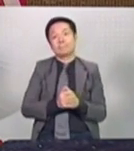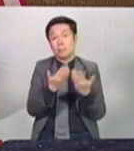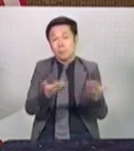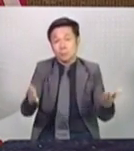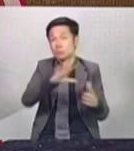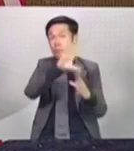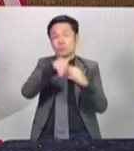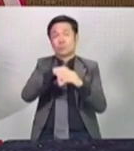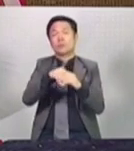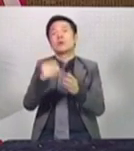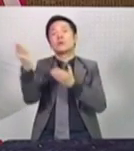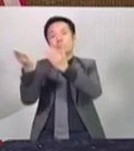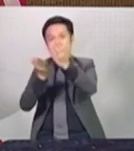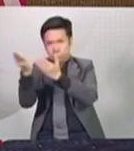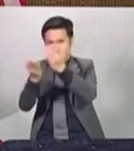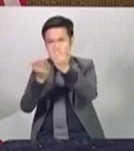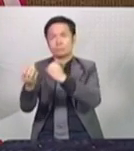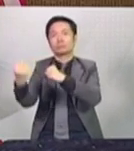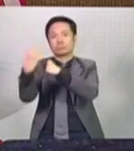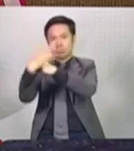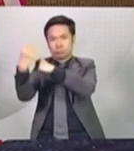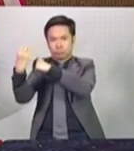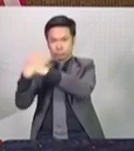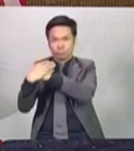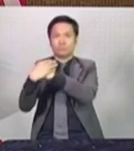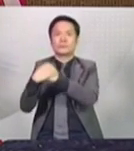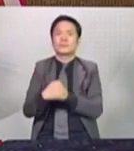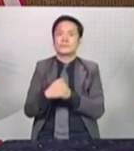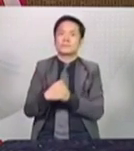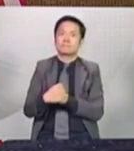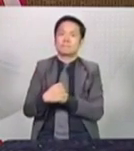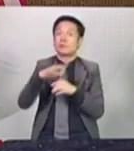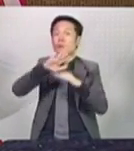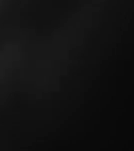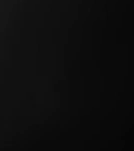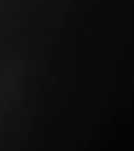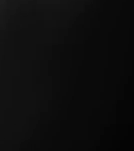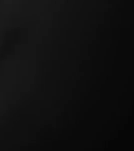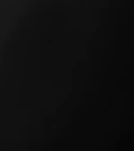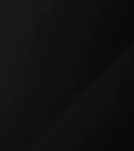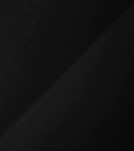mendapatkan khidmat kepakaran perubatan daripada perkhidmatan kesihatan swasta.